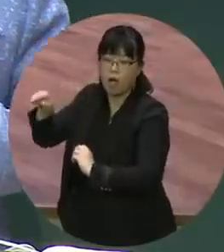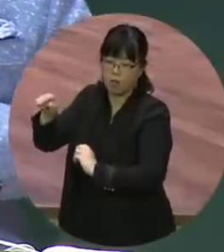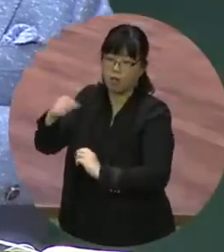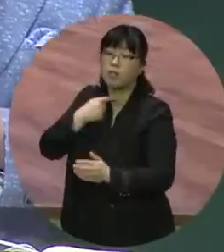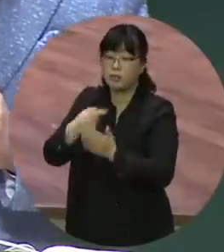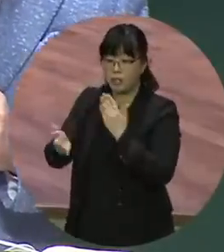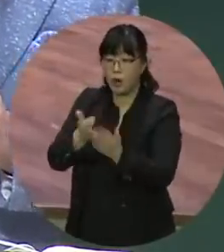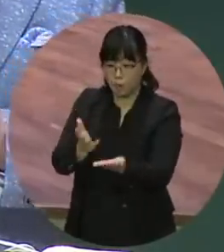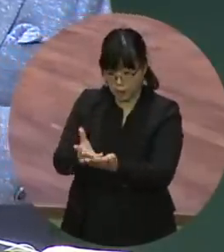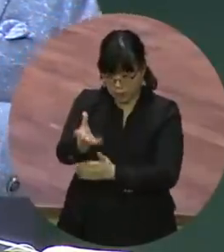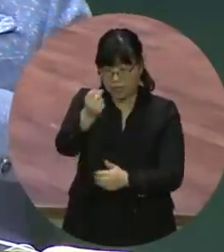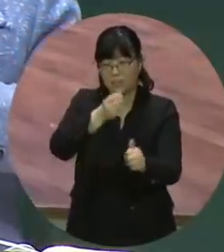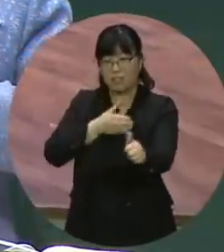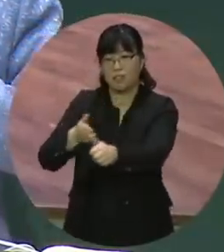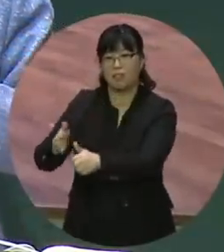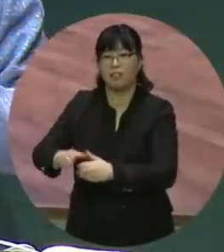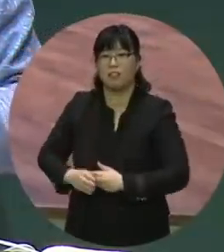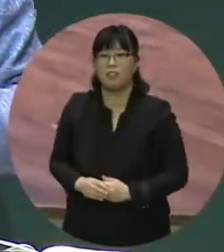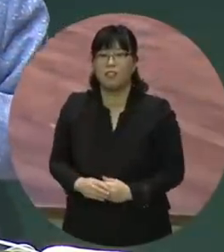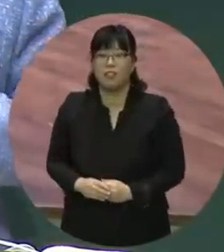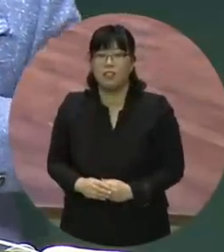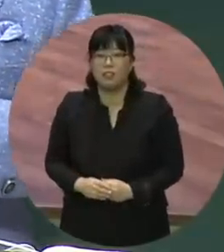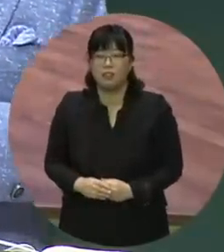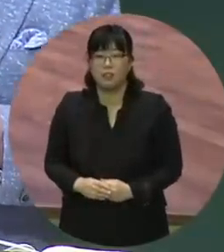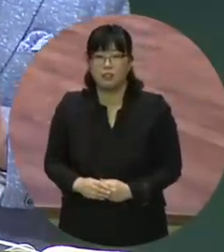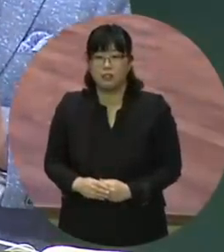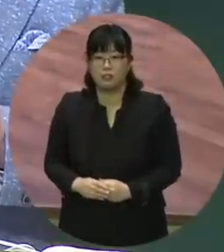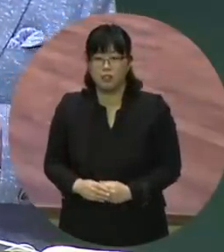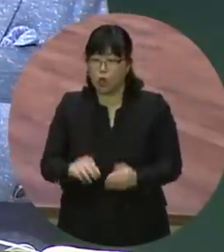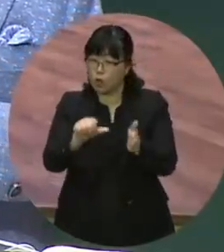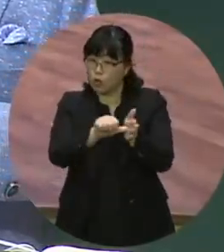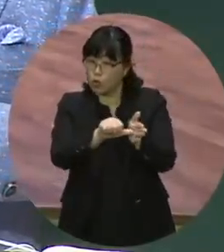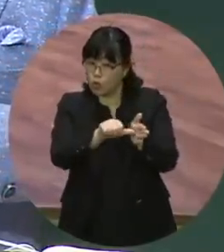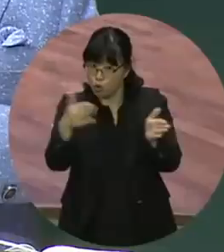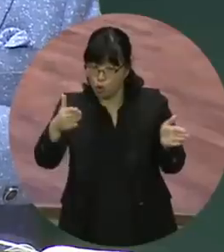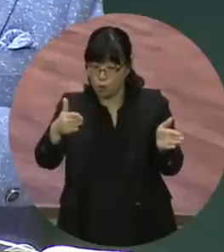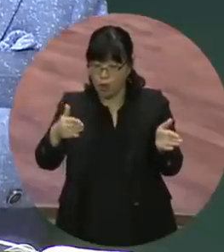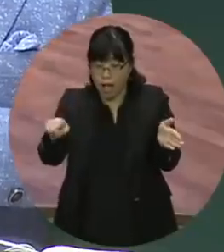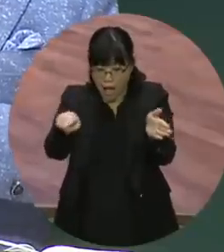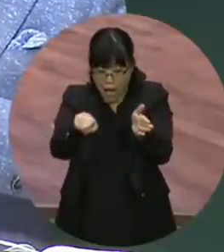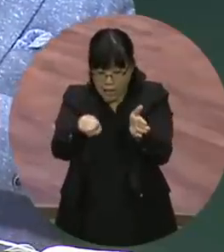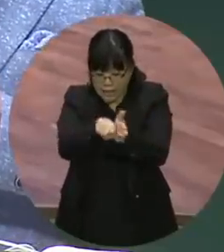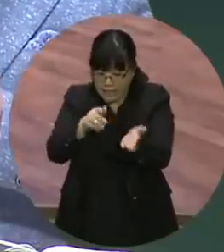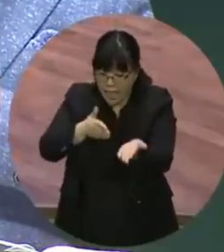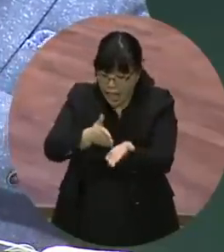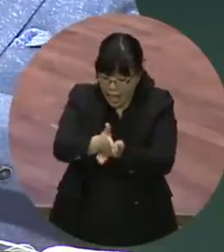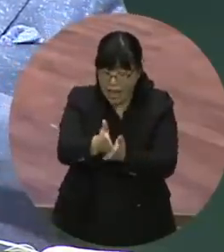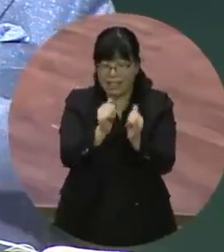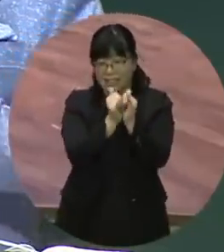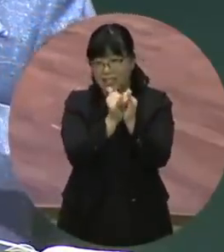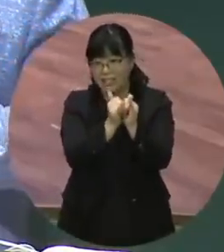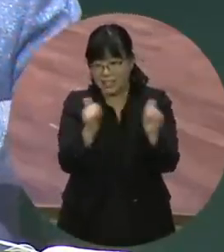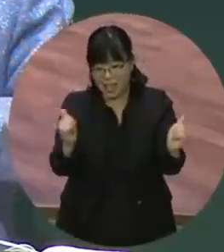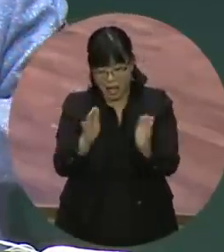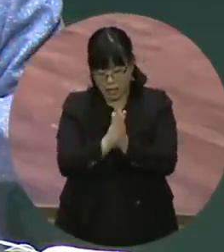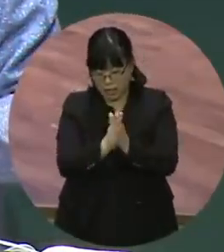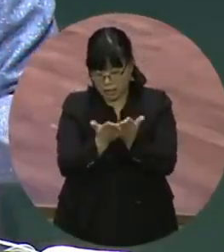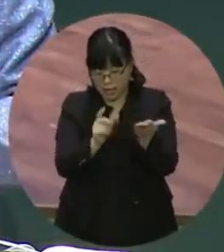오늘부터 한번 그래 해보시기 바랍니다. 언드루 머레이라고 하는 유명한 신학자는 이렇게 말했죠. 순종이라는 책을